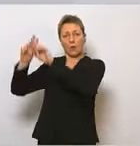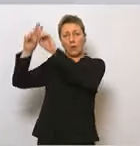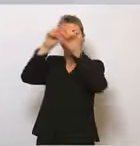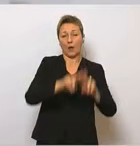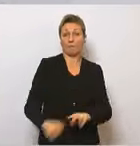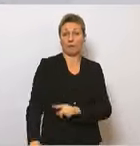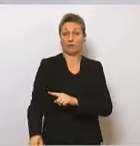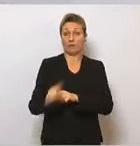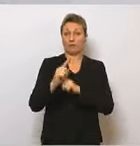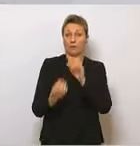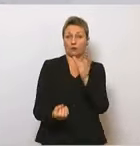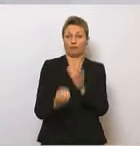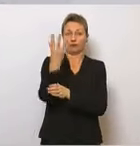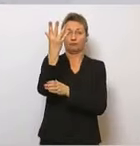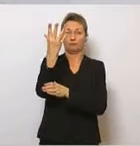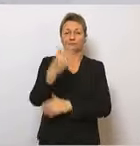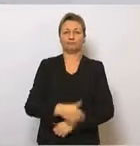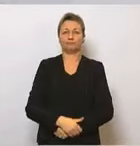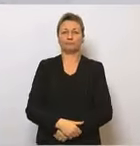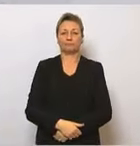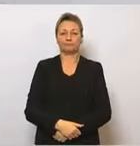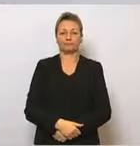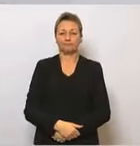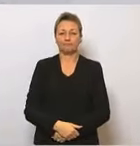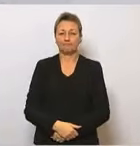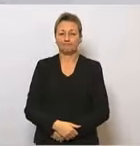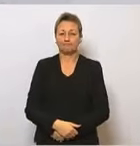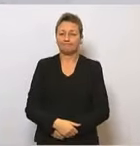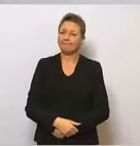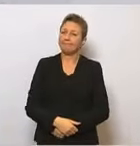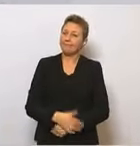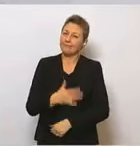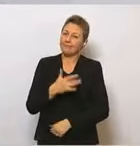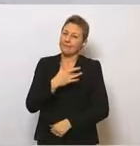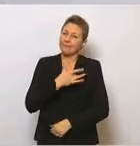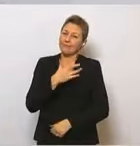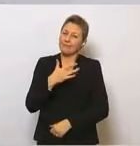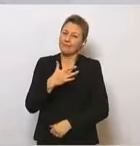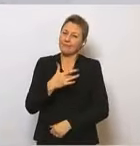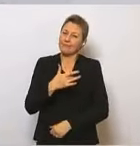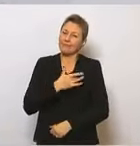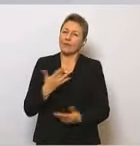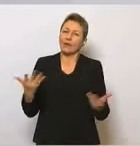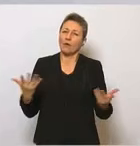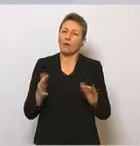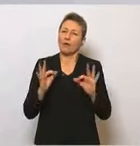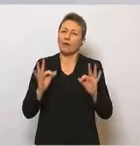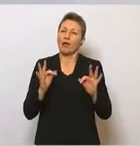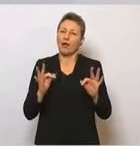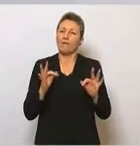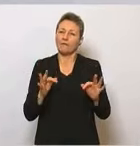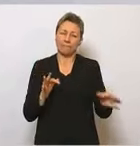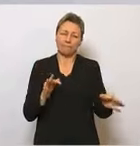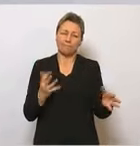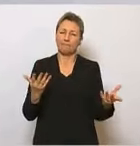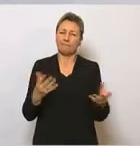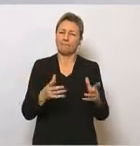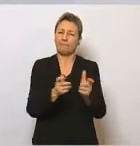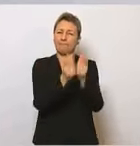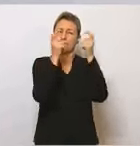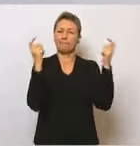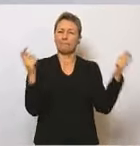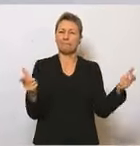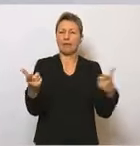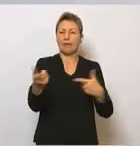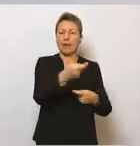innovatif ? Alors, je pense que ce qui est très intéressant, si on regarde les études macroéconomiques et l'histoire d'ailleurs de